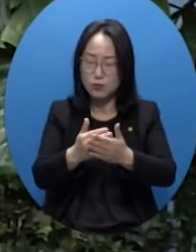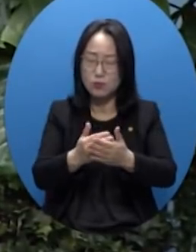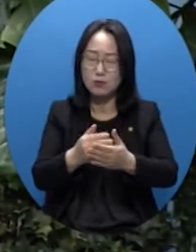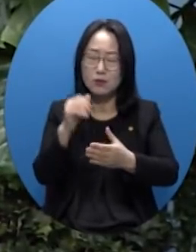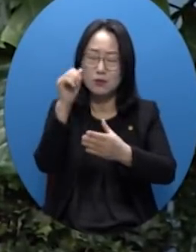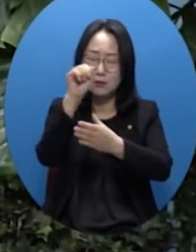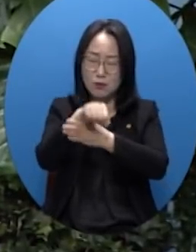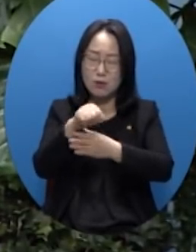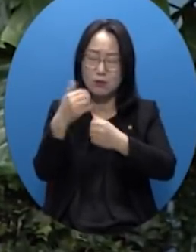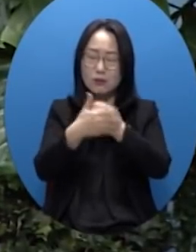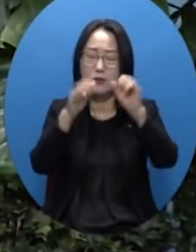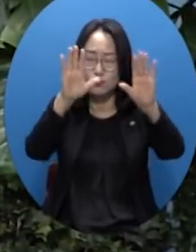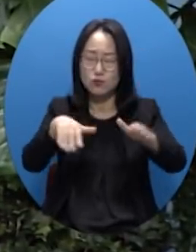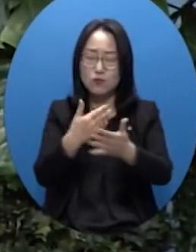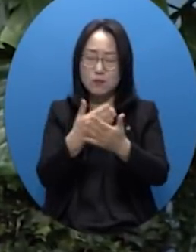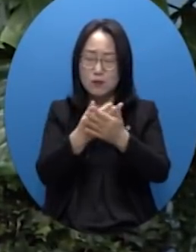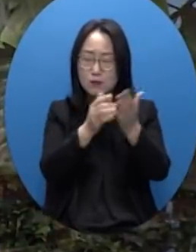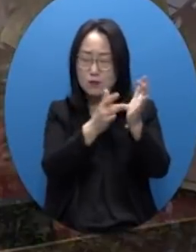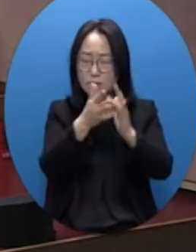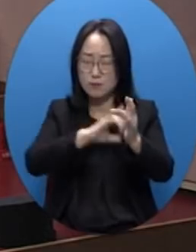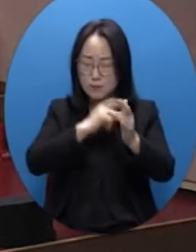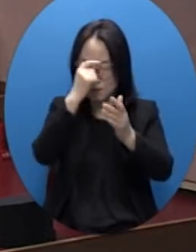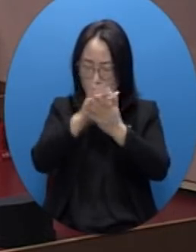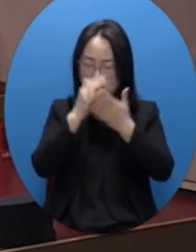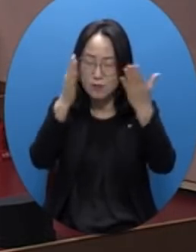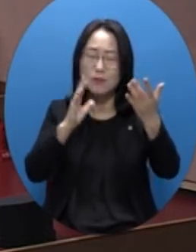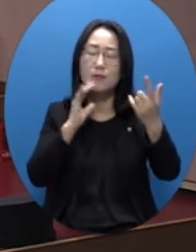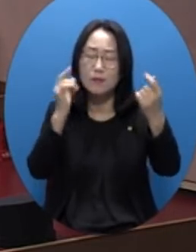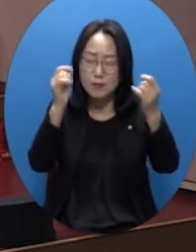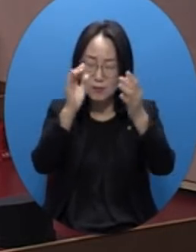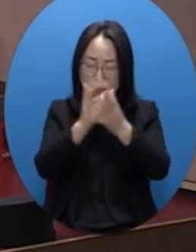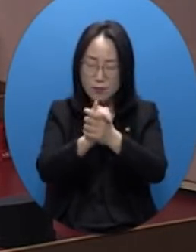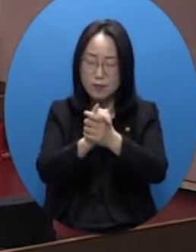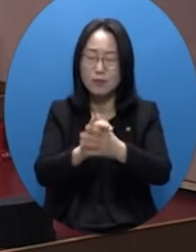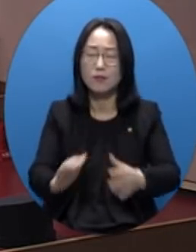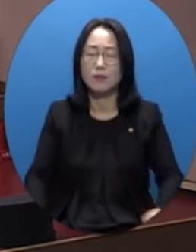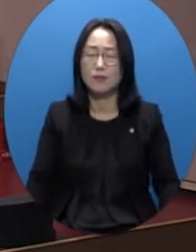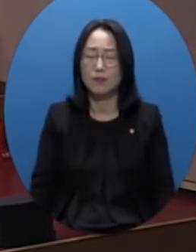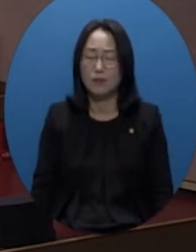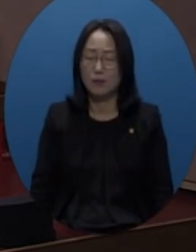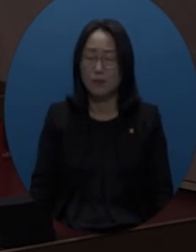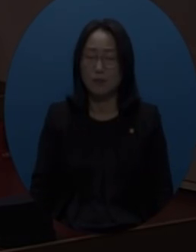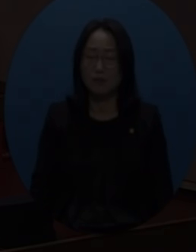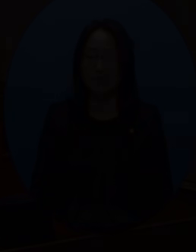주시옵소서 예수님의 이름으로 기도 온리 없나이다 하면